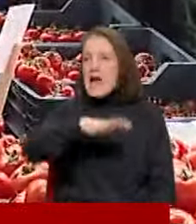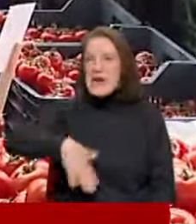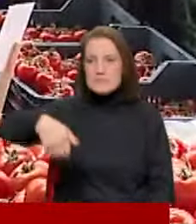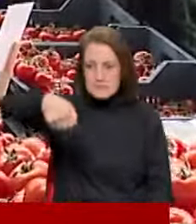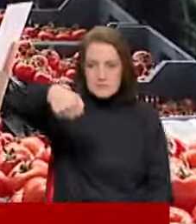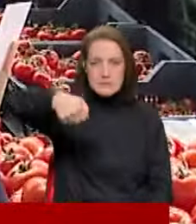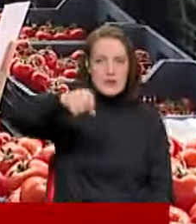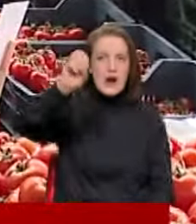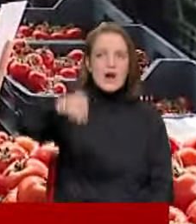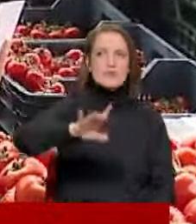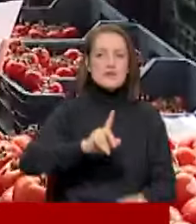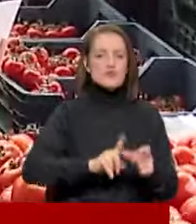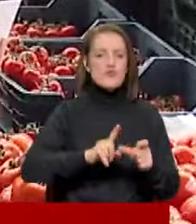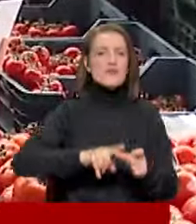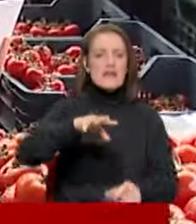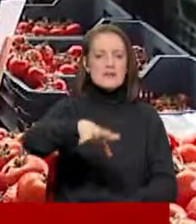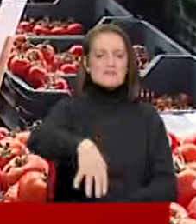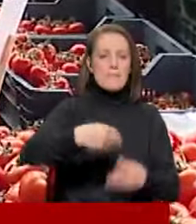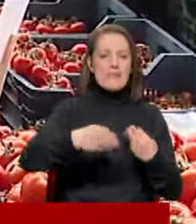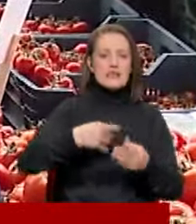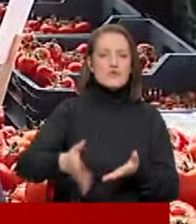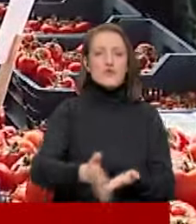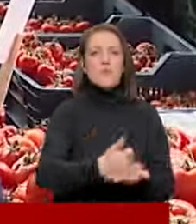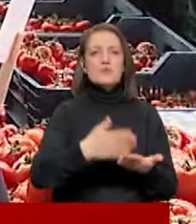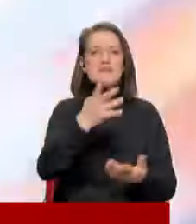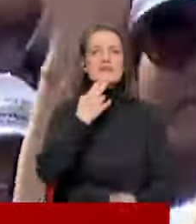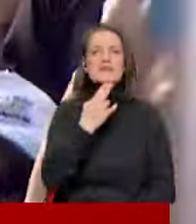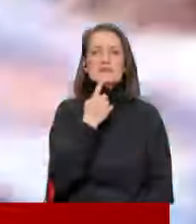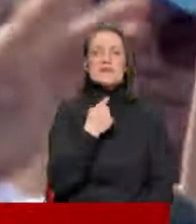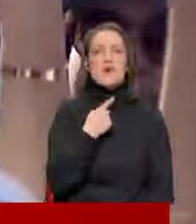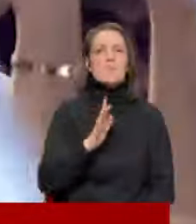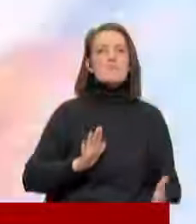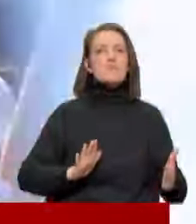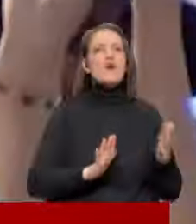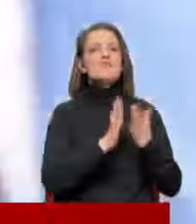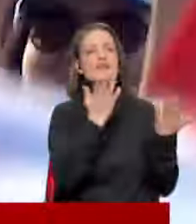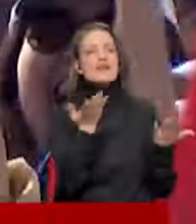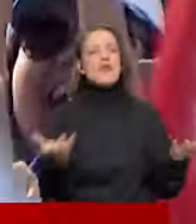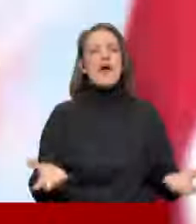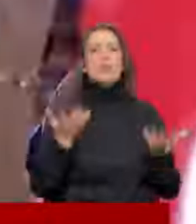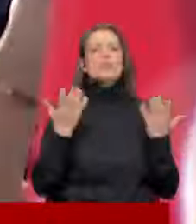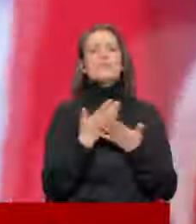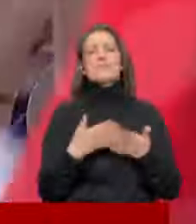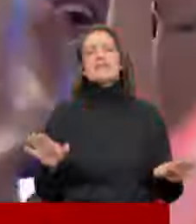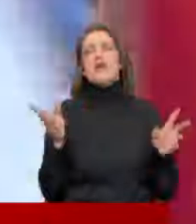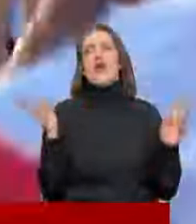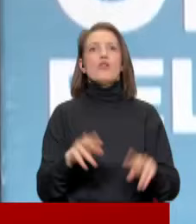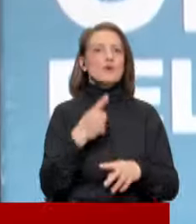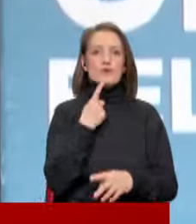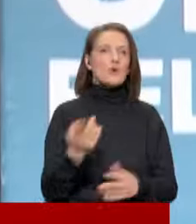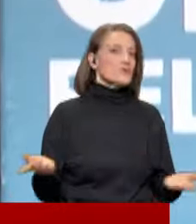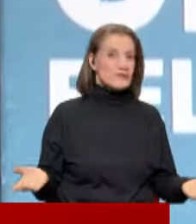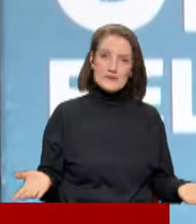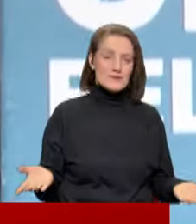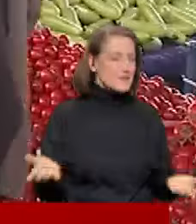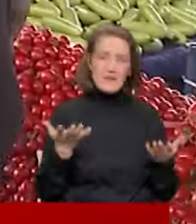şunu çöpe atmadan çöpten gesen plastiği topluyor Kızım ne diyorsun ya muhalefet Hani Yandık bittik öldük diyordunuz